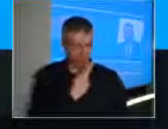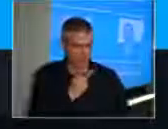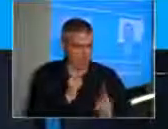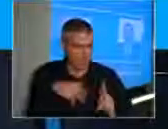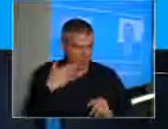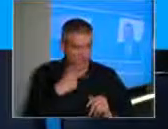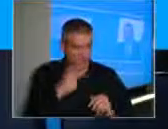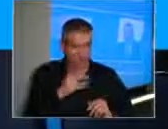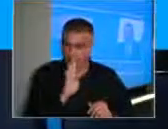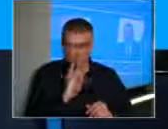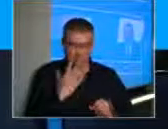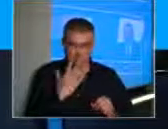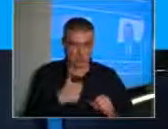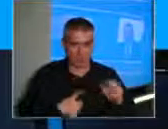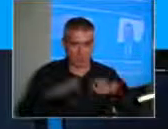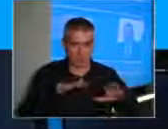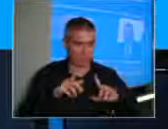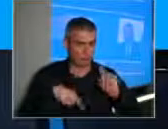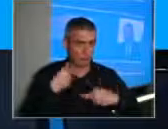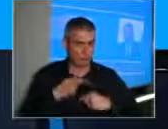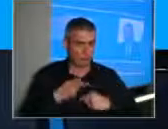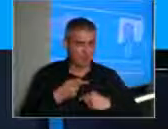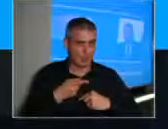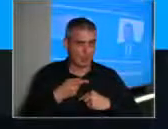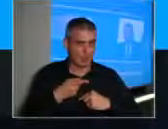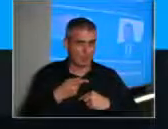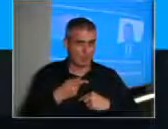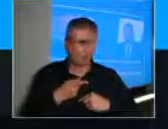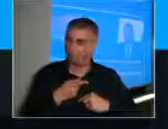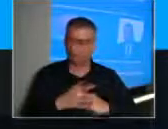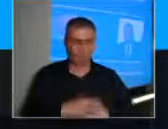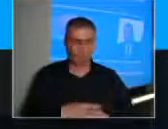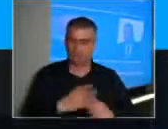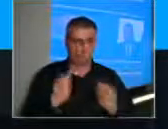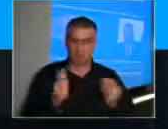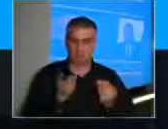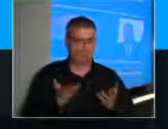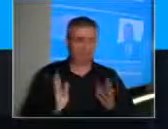תרחיש שנתניהו הוא לא ראש הממשלה הבא? לא. לא רואה תרחיש